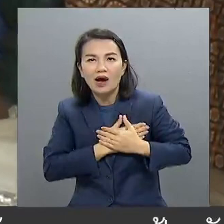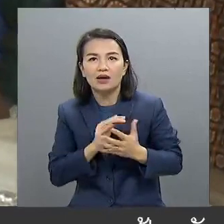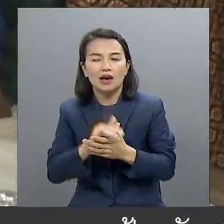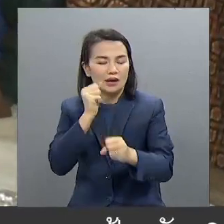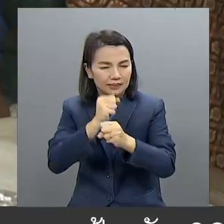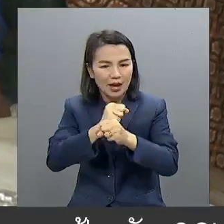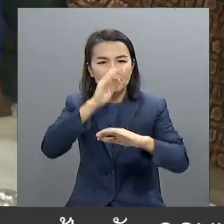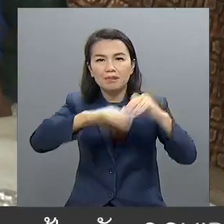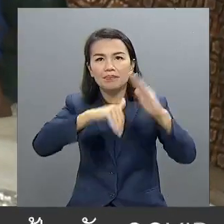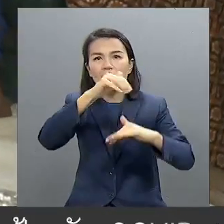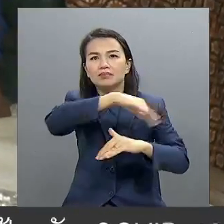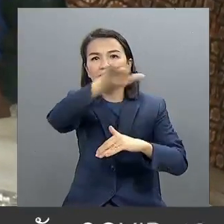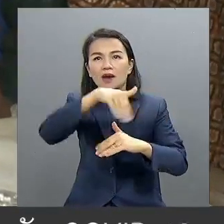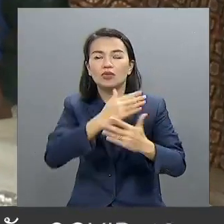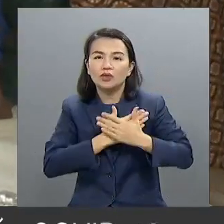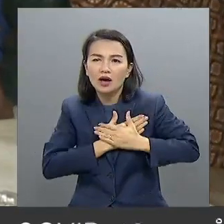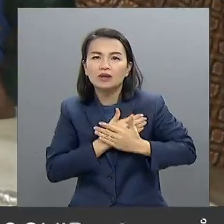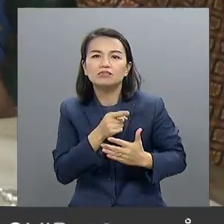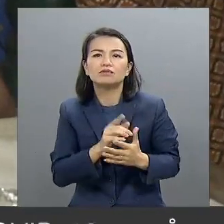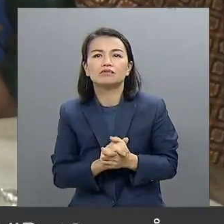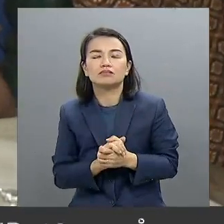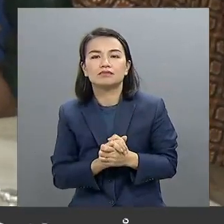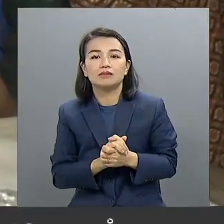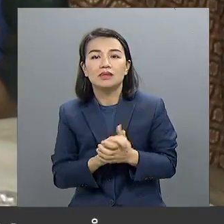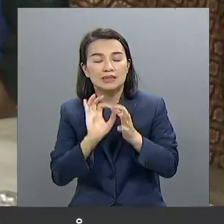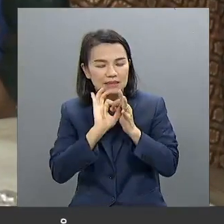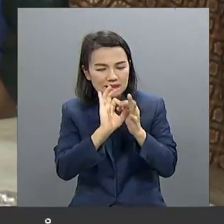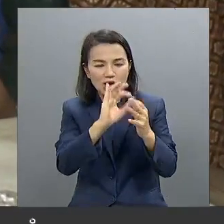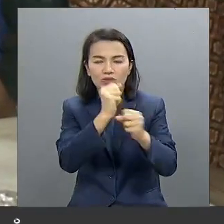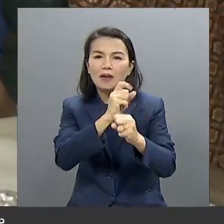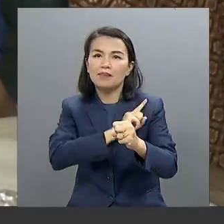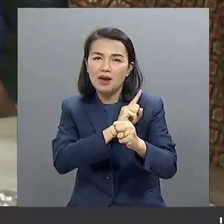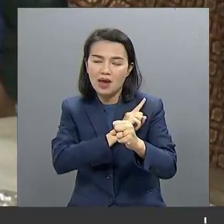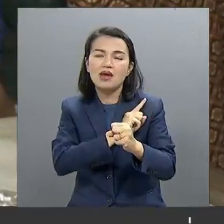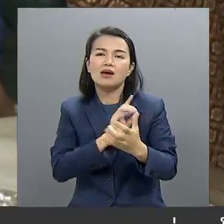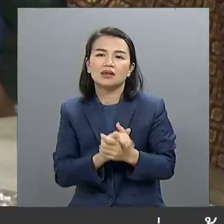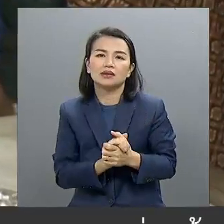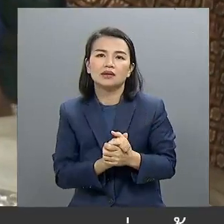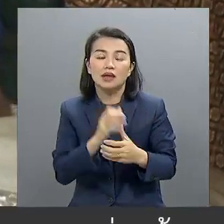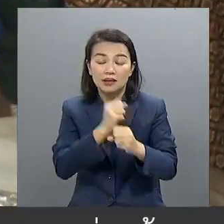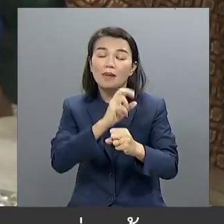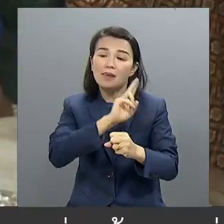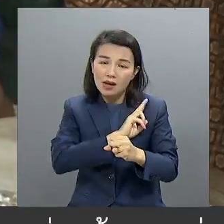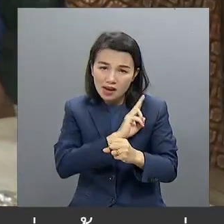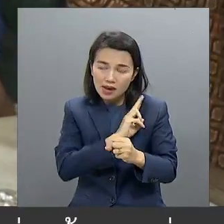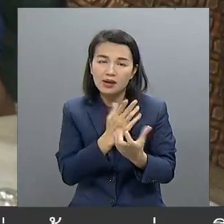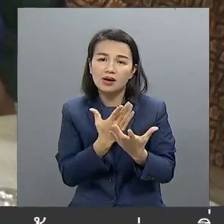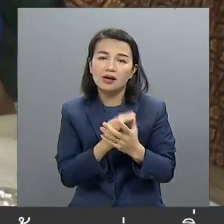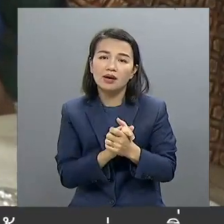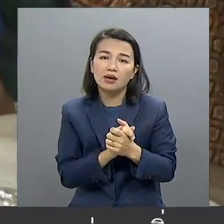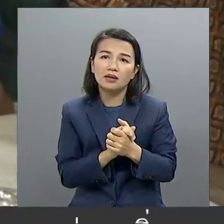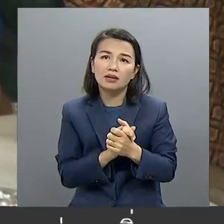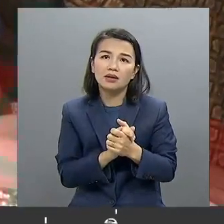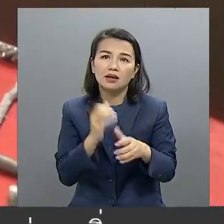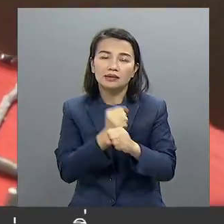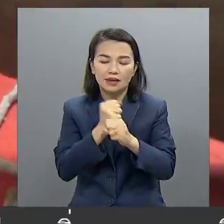onna็ต้อง nói ofเราขพัธิ planning to love itมันทำเองด้วย้วก็เราแต่งตัวด้